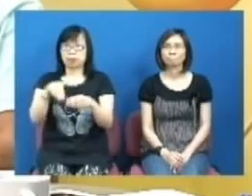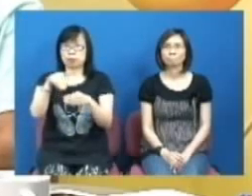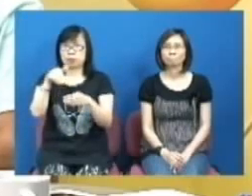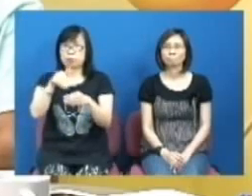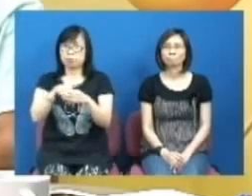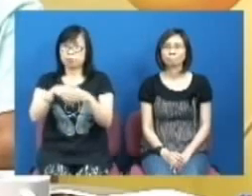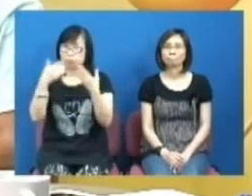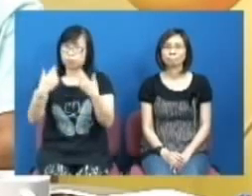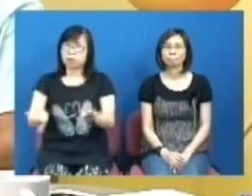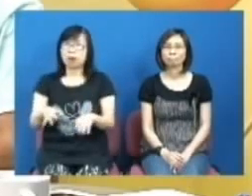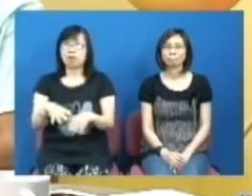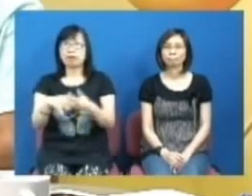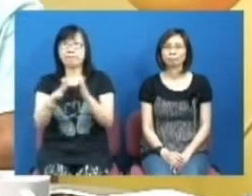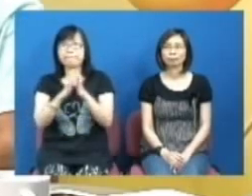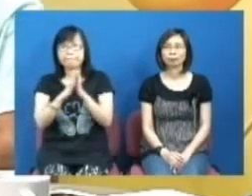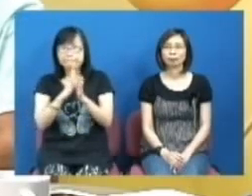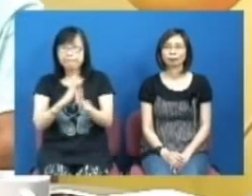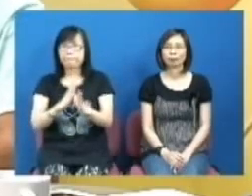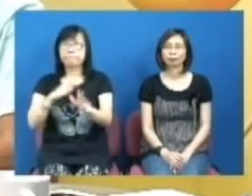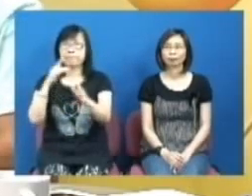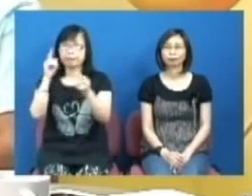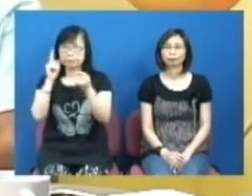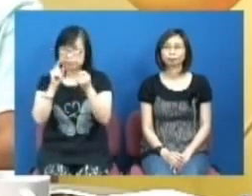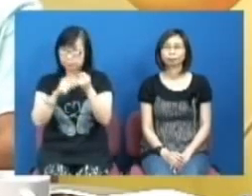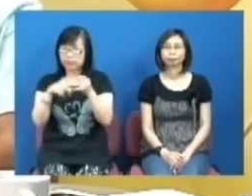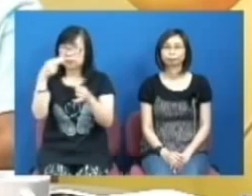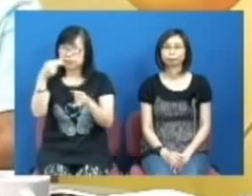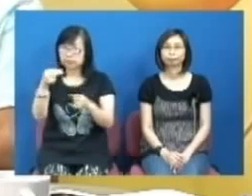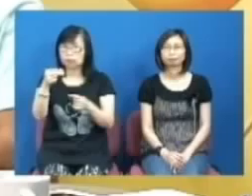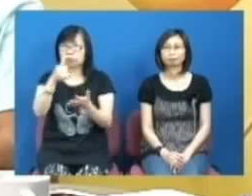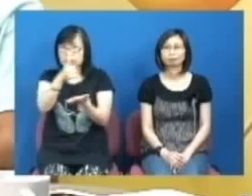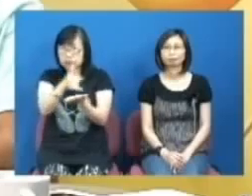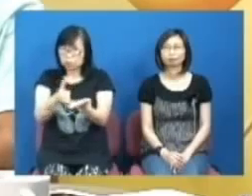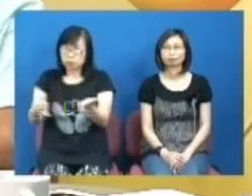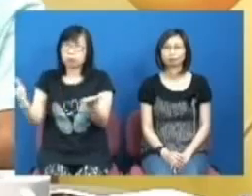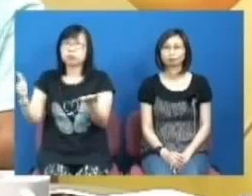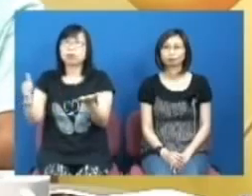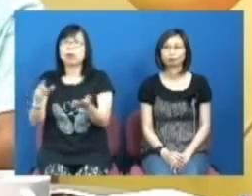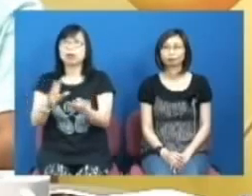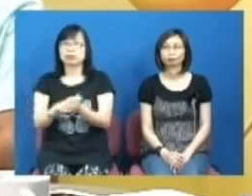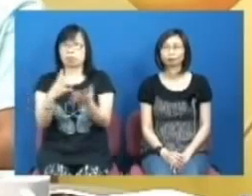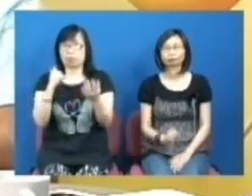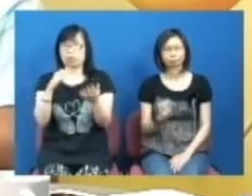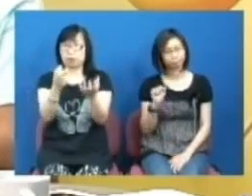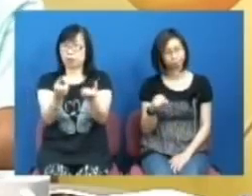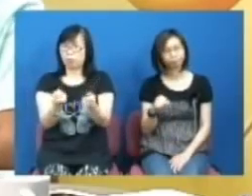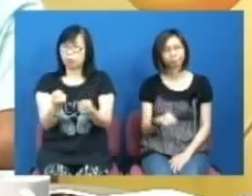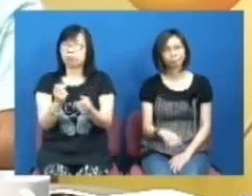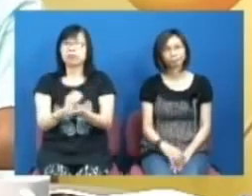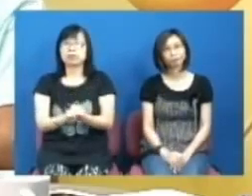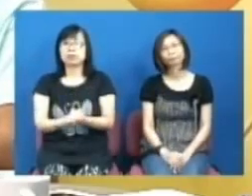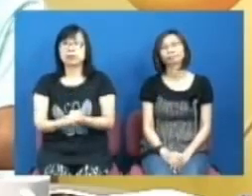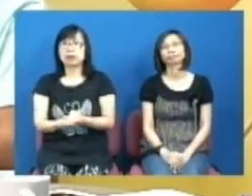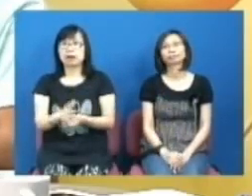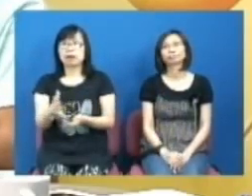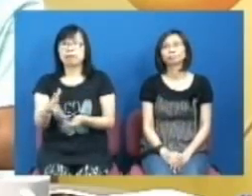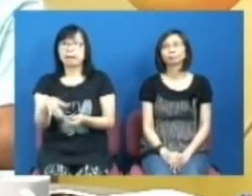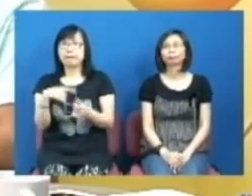叫第七嗰、那個排第七嗰、那個，即、就、係、是、叫任何一隊係退出，跟住佢排第七就攞到啦，或者甚至更加離譜，排第